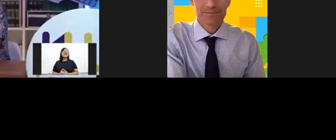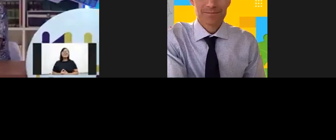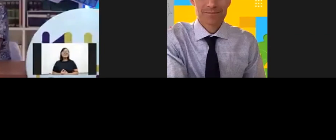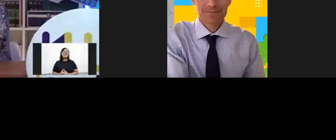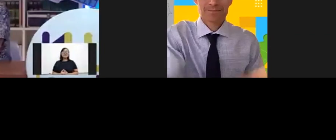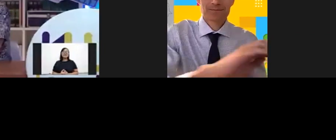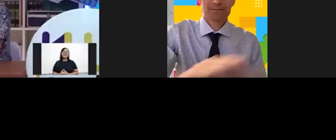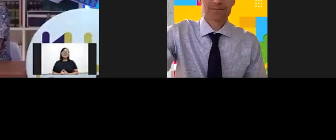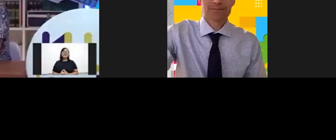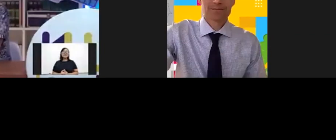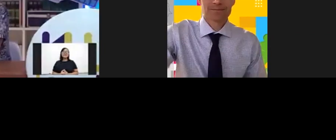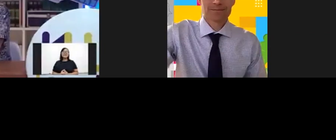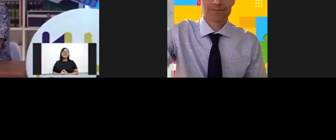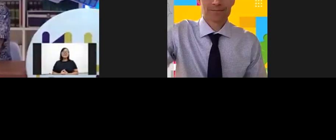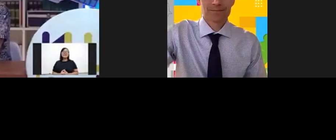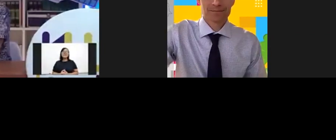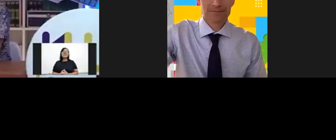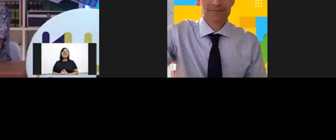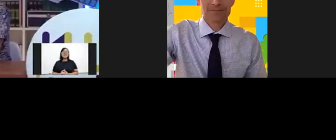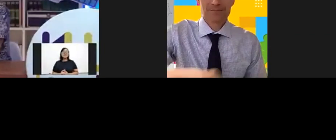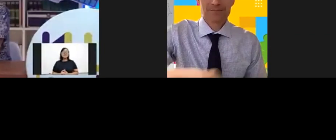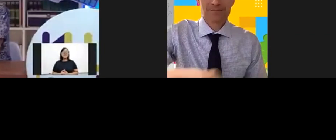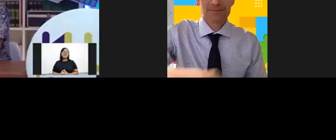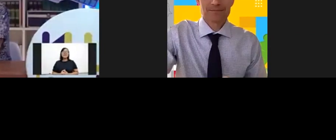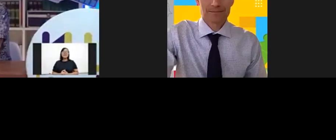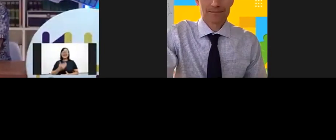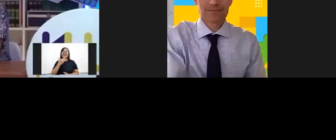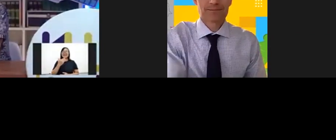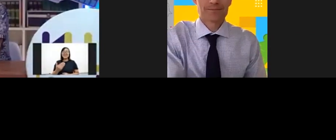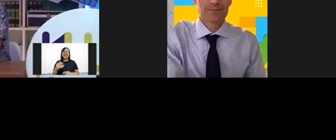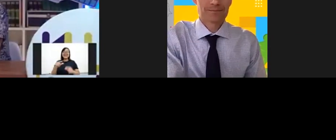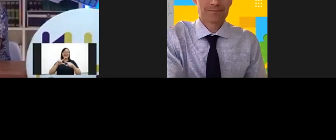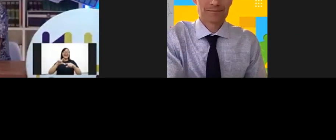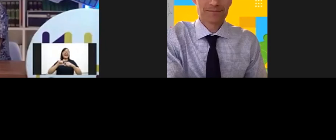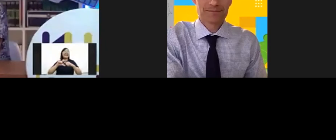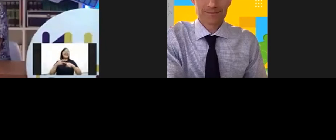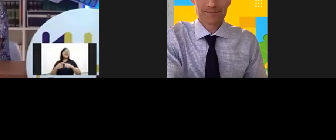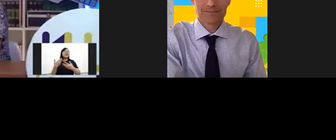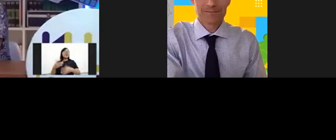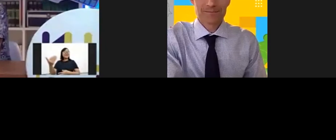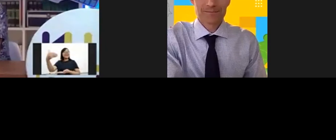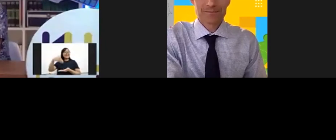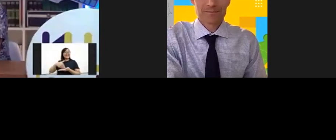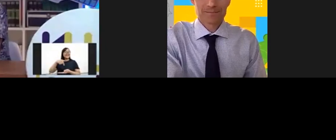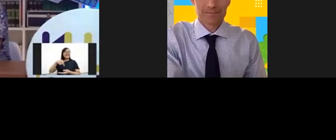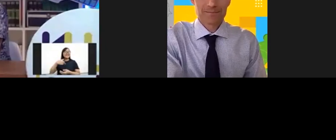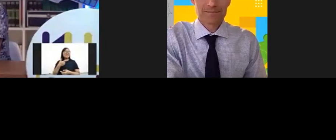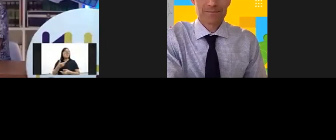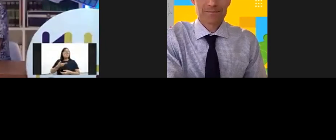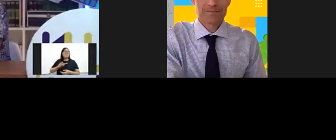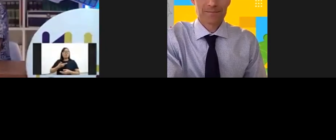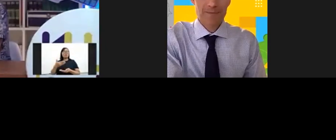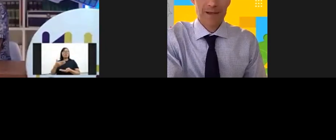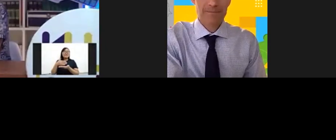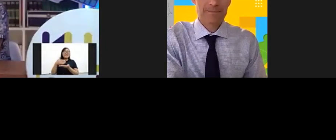ya Oke terima kasih Alex sudah hadir disini venue for your availability for sharing in